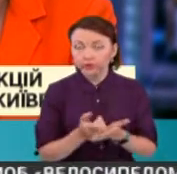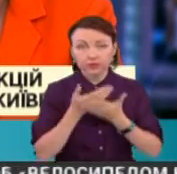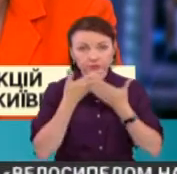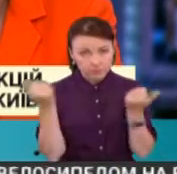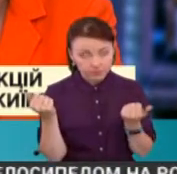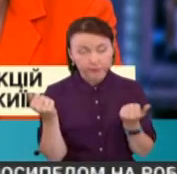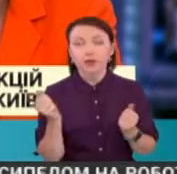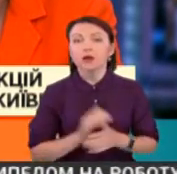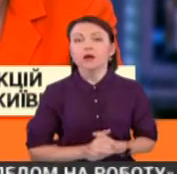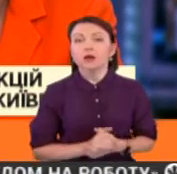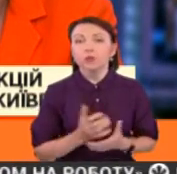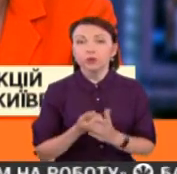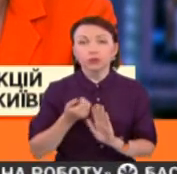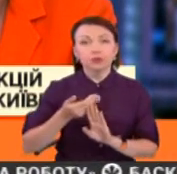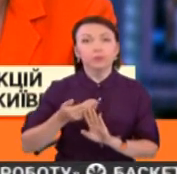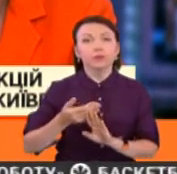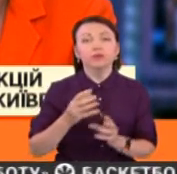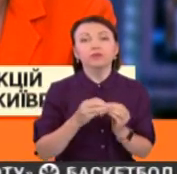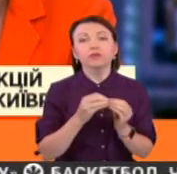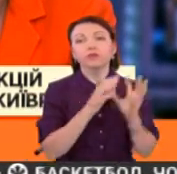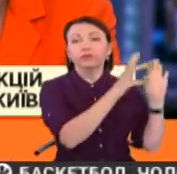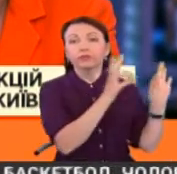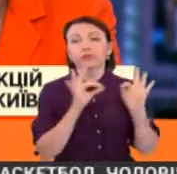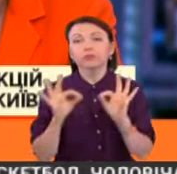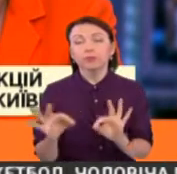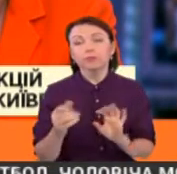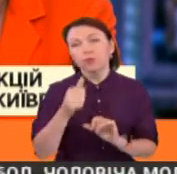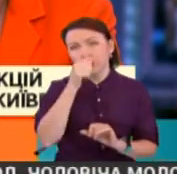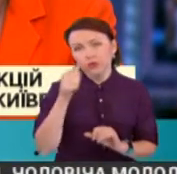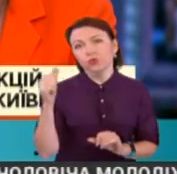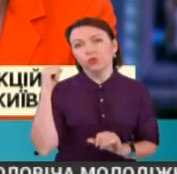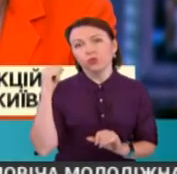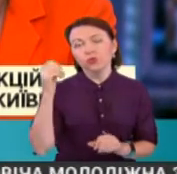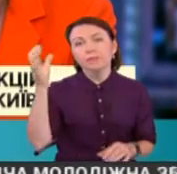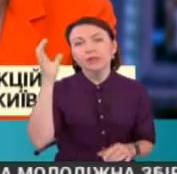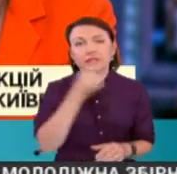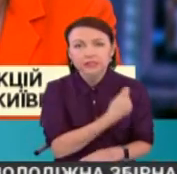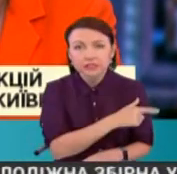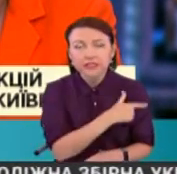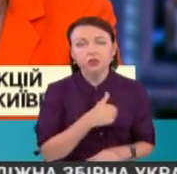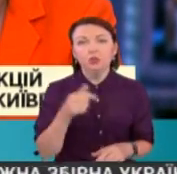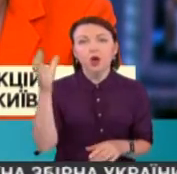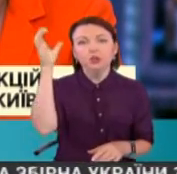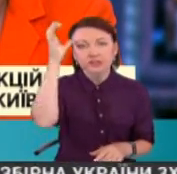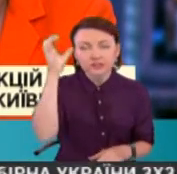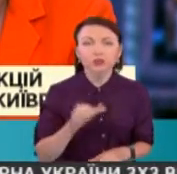норми попереднього року. На медицину, на освіту, на соціалку.